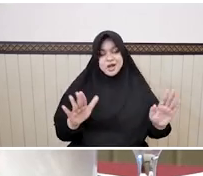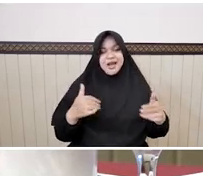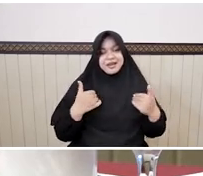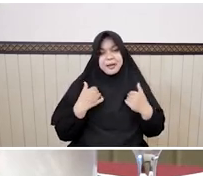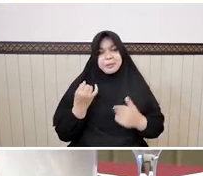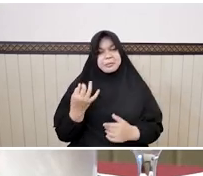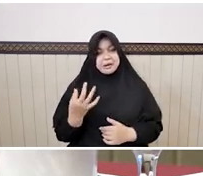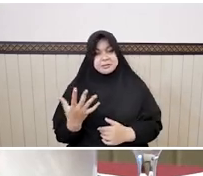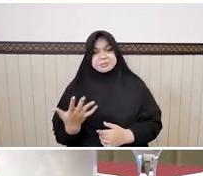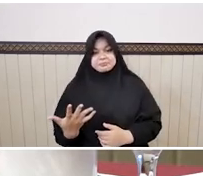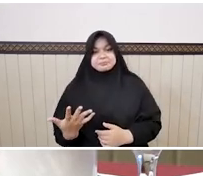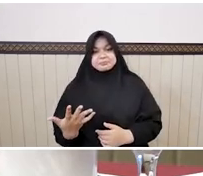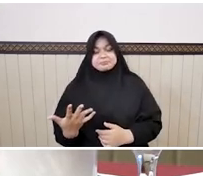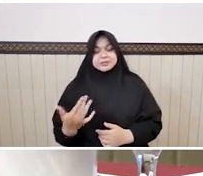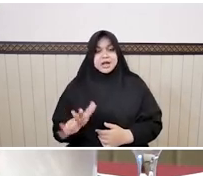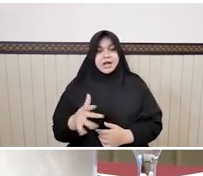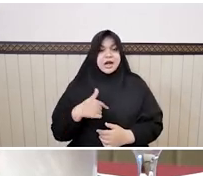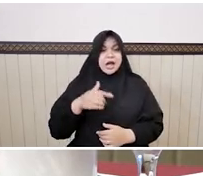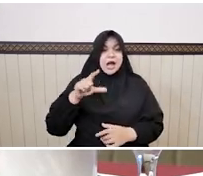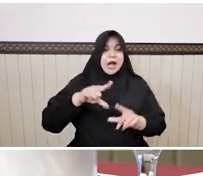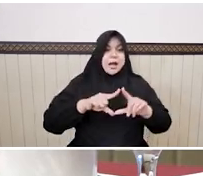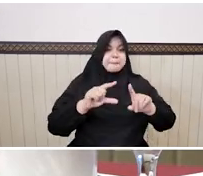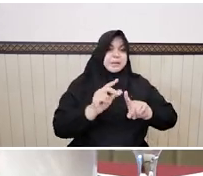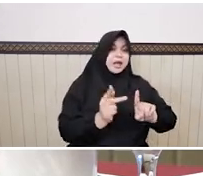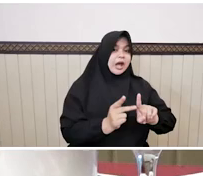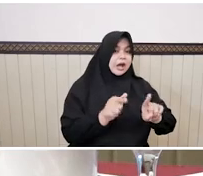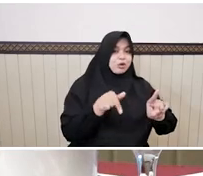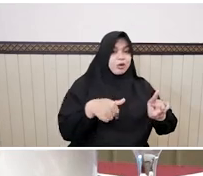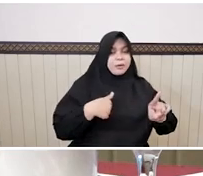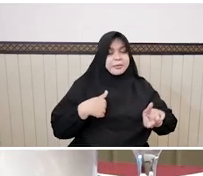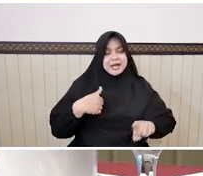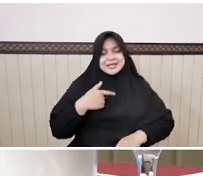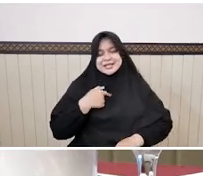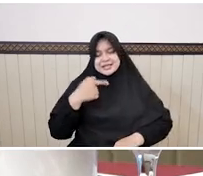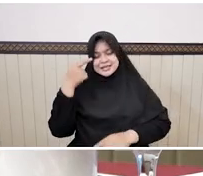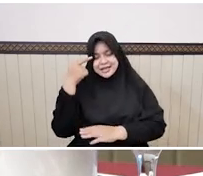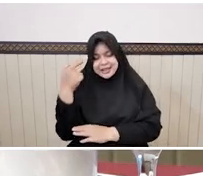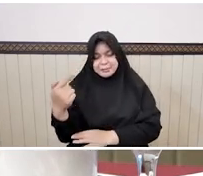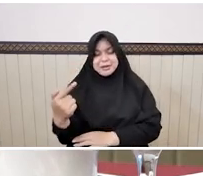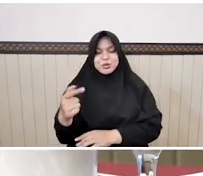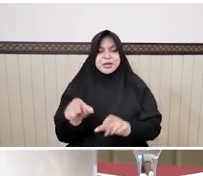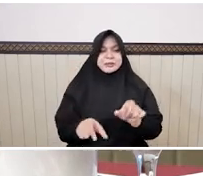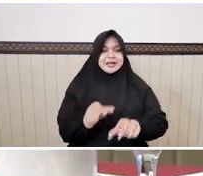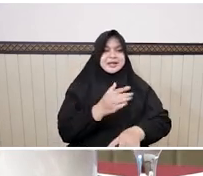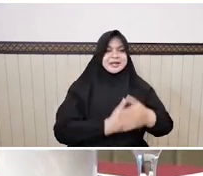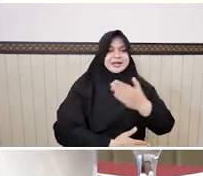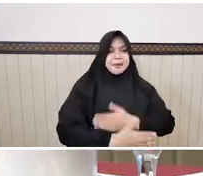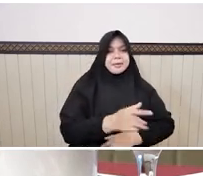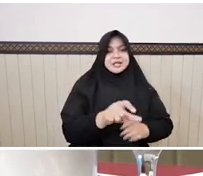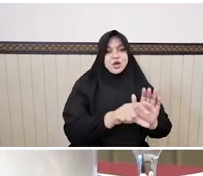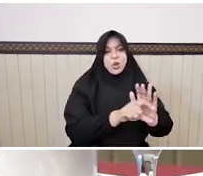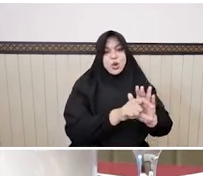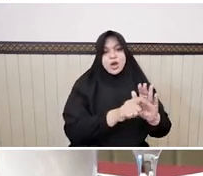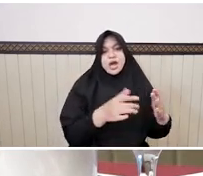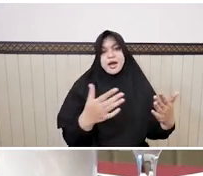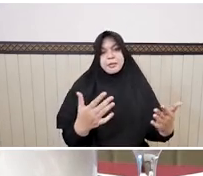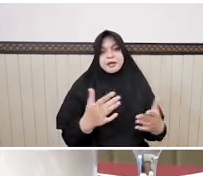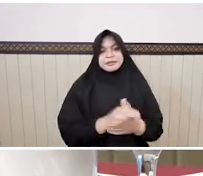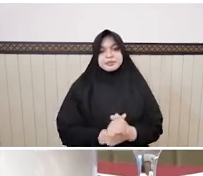gitu sudah ada beberapa aparat penegak hukum yang kemudian memiliki sensitif terhadap korban konstabilitas contohnya